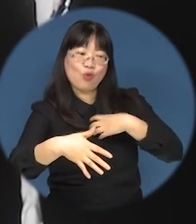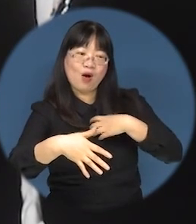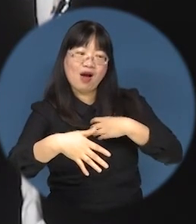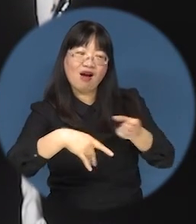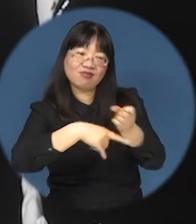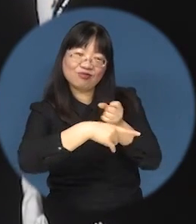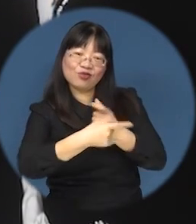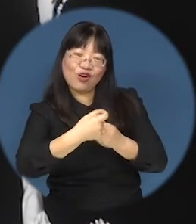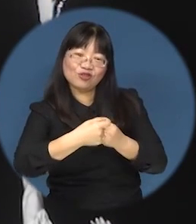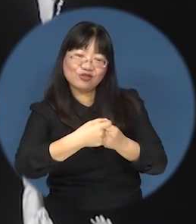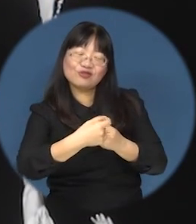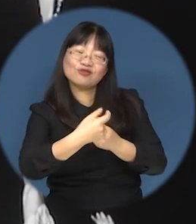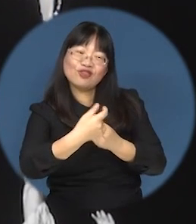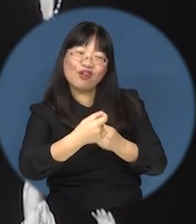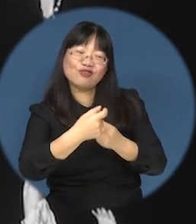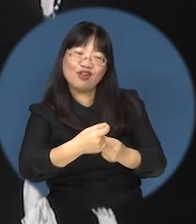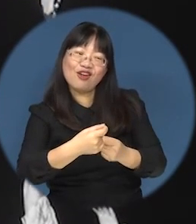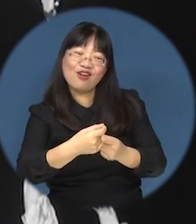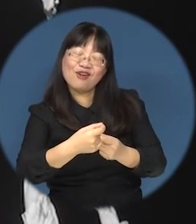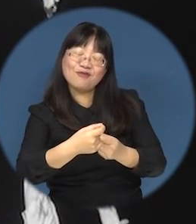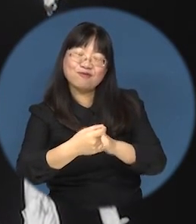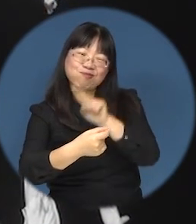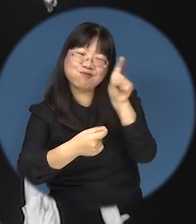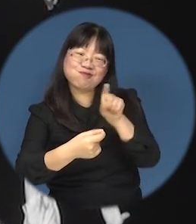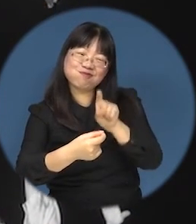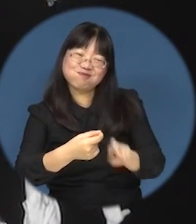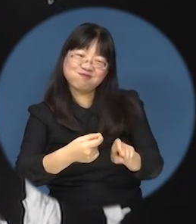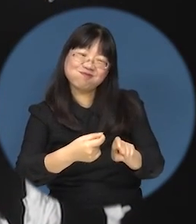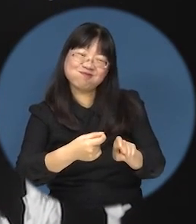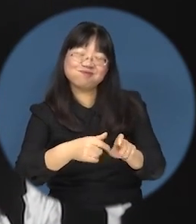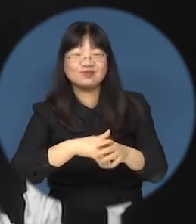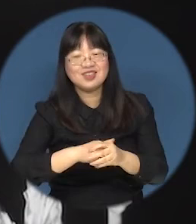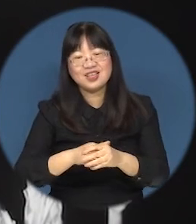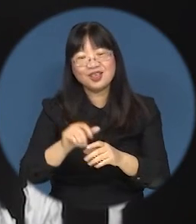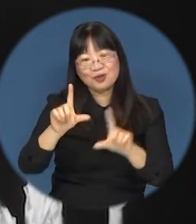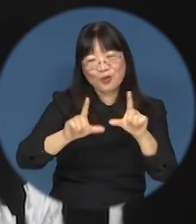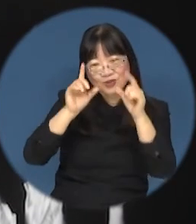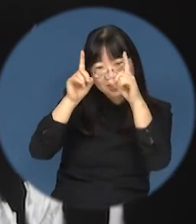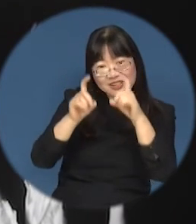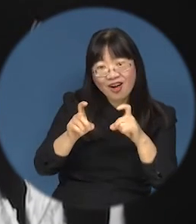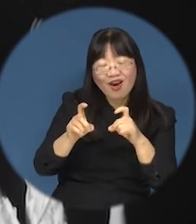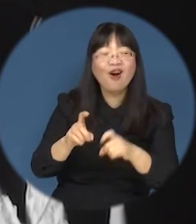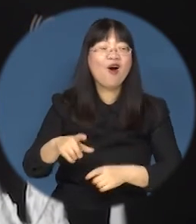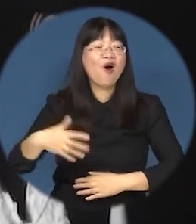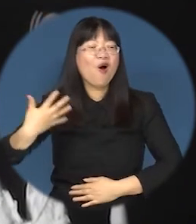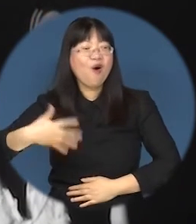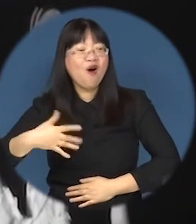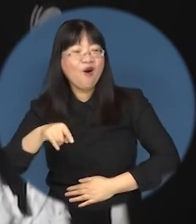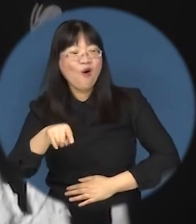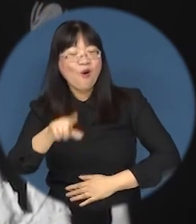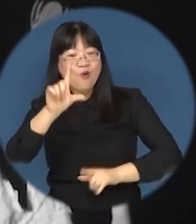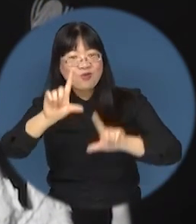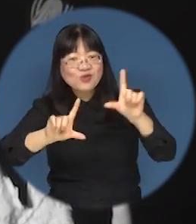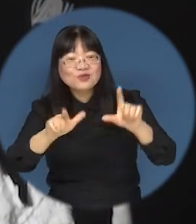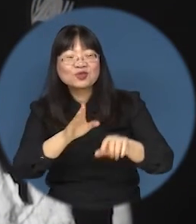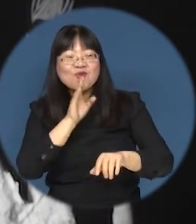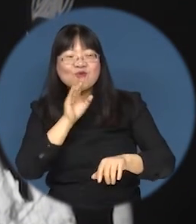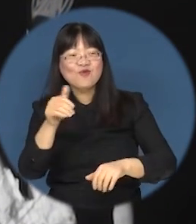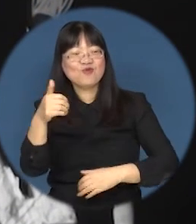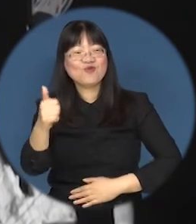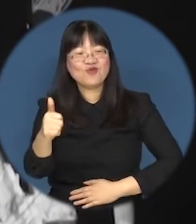뜻이. 진짜 그 뜻일까요? 네, 그래서 내가 그 찍으면서도 야, 저 액션은 참